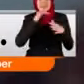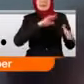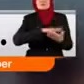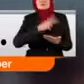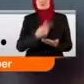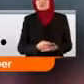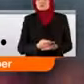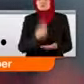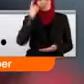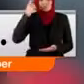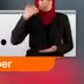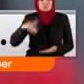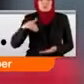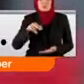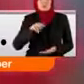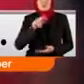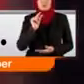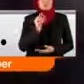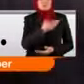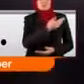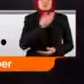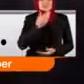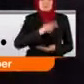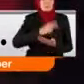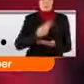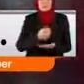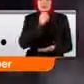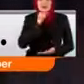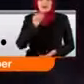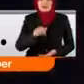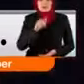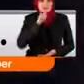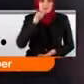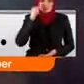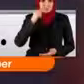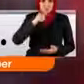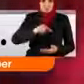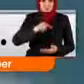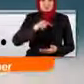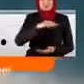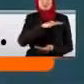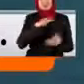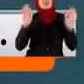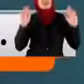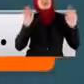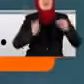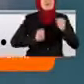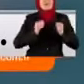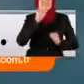düştüğü Neye uğradığını şaşıran yolculara düşen adamın su üstünde hareket etmediğini görünce hemen seferber